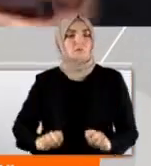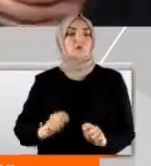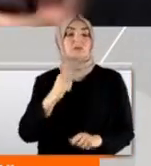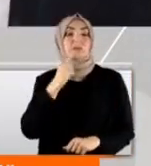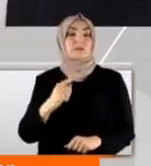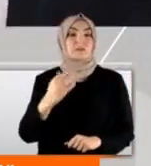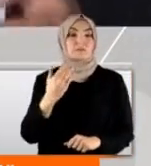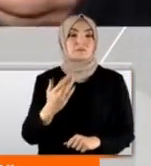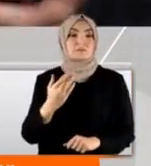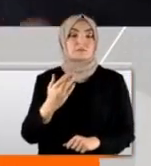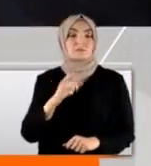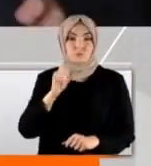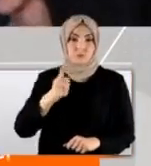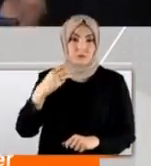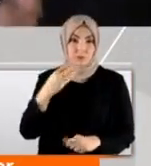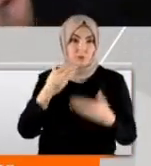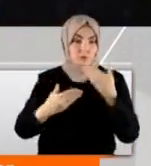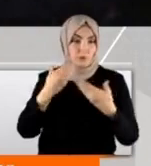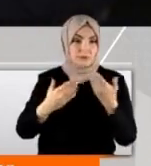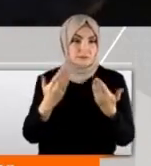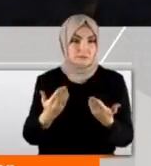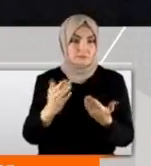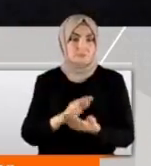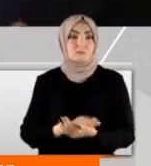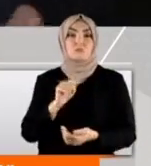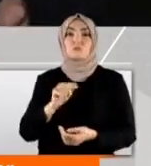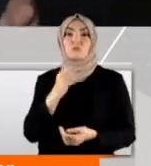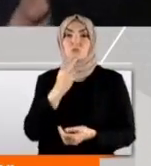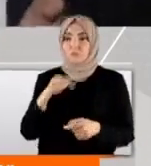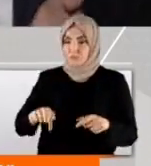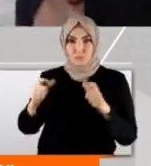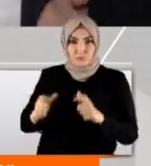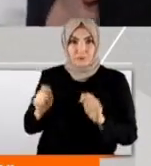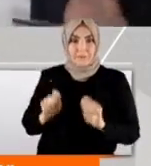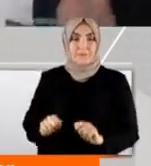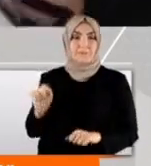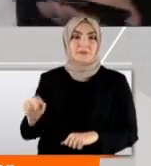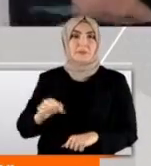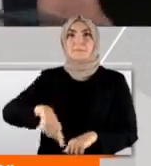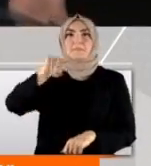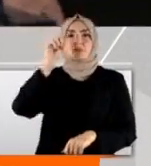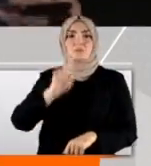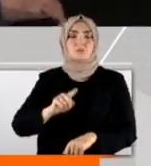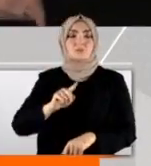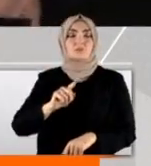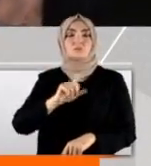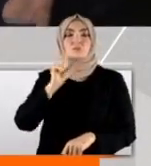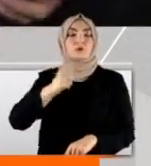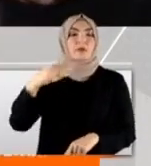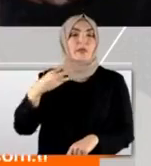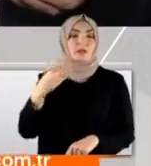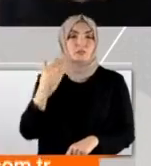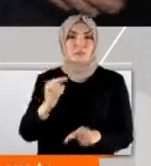Erdoğan. Hemen belirtelim o konuşmayı ve gün boyu Cumhurbaşkanı Erdoğan'ın Kuzey Kıbrıs Türk Cumhuriyeti'ndeki